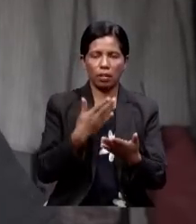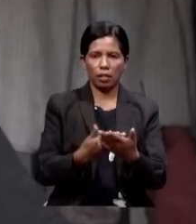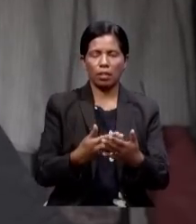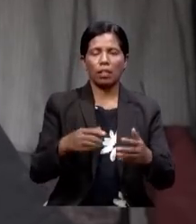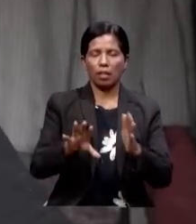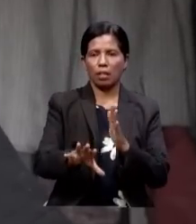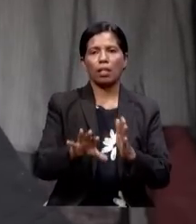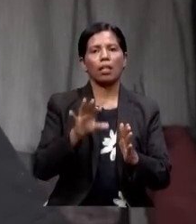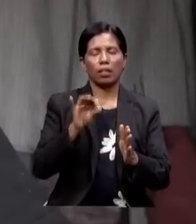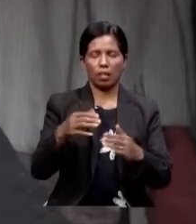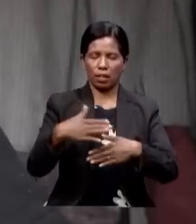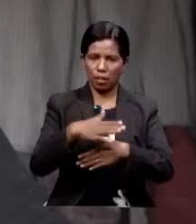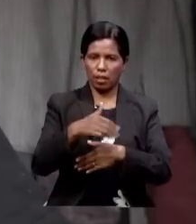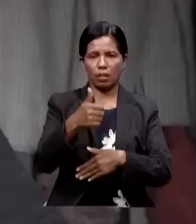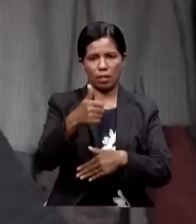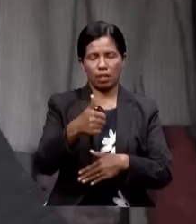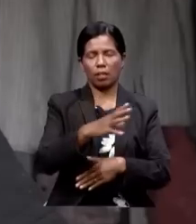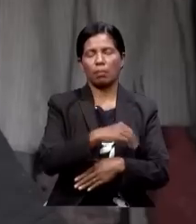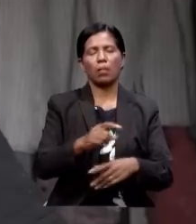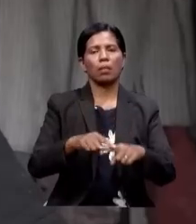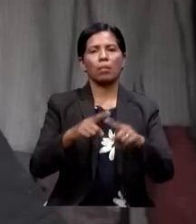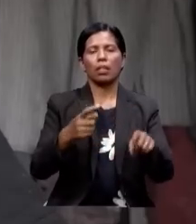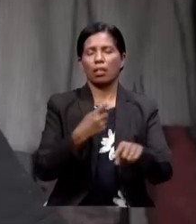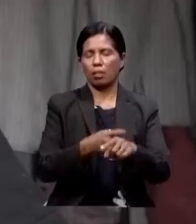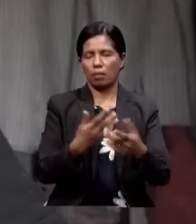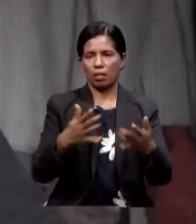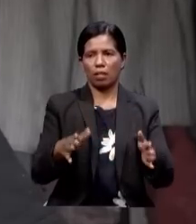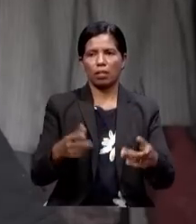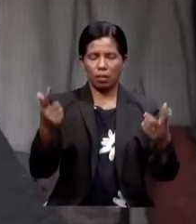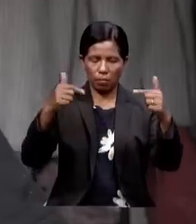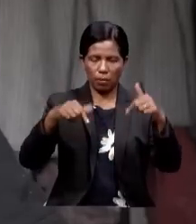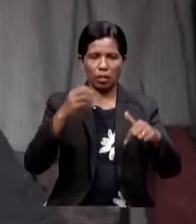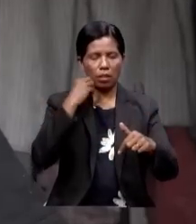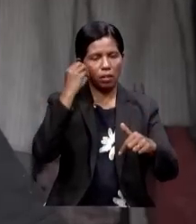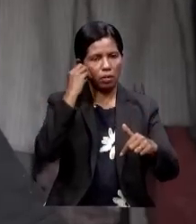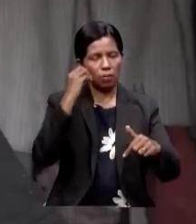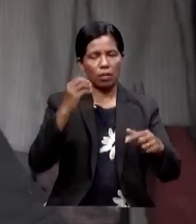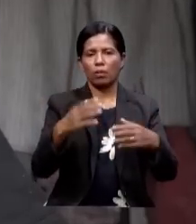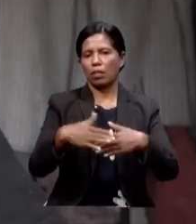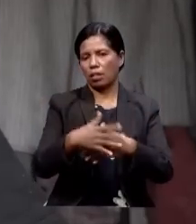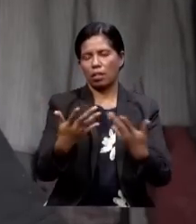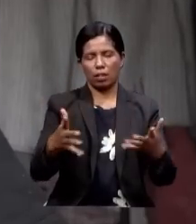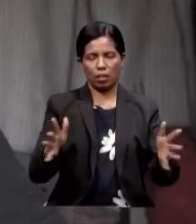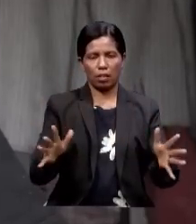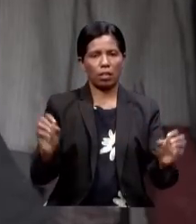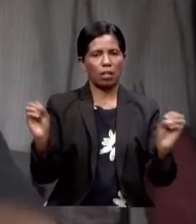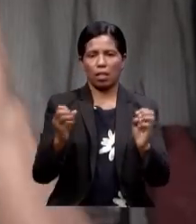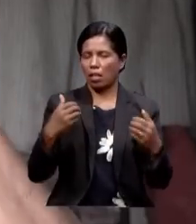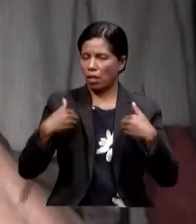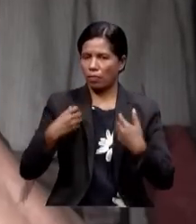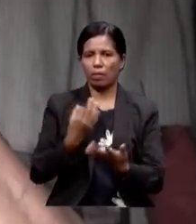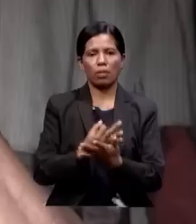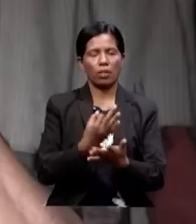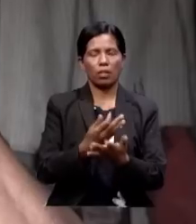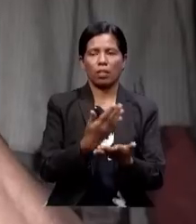ikang mebe sorte ladun diak inang ne tingki fila mai uma o balde mamuk nola iha osan atu